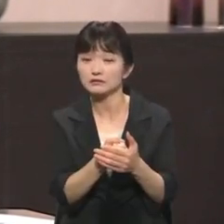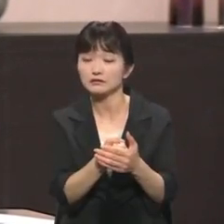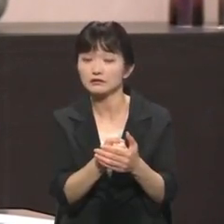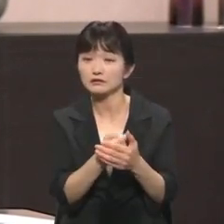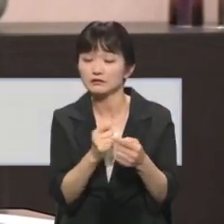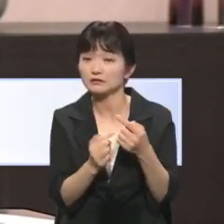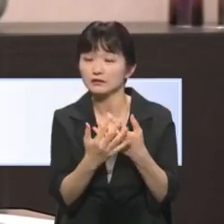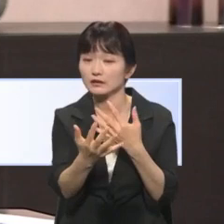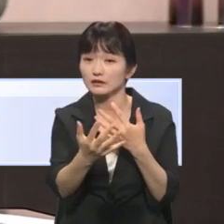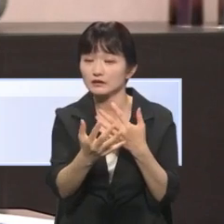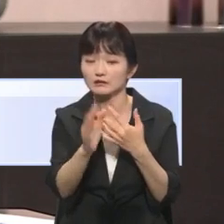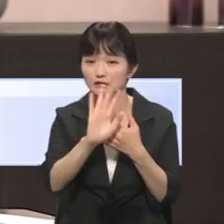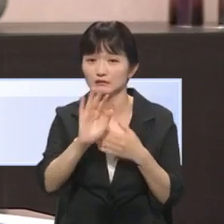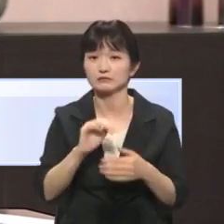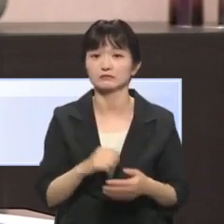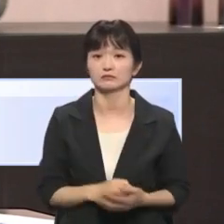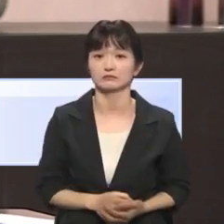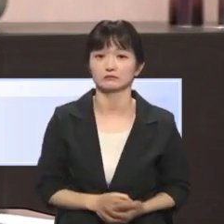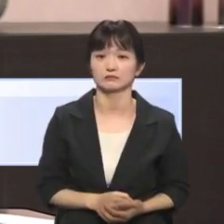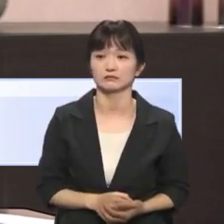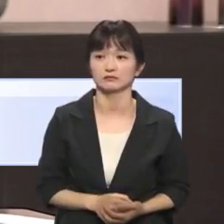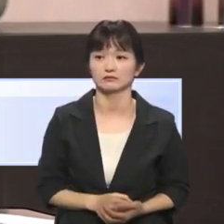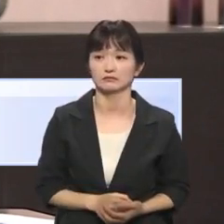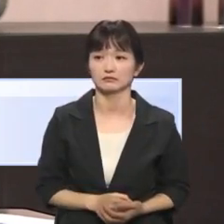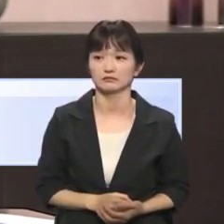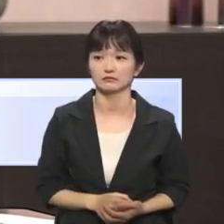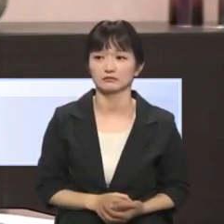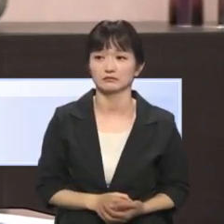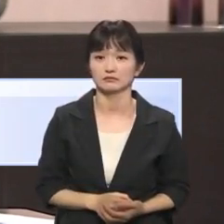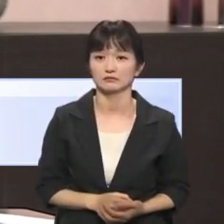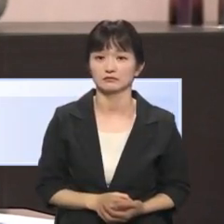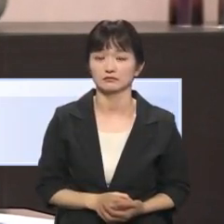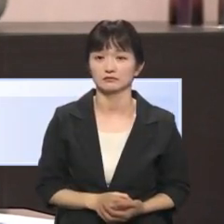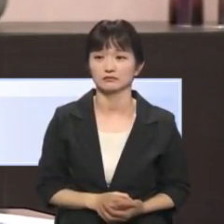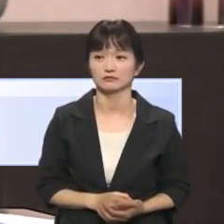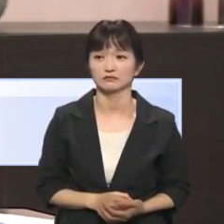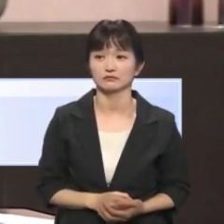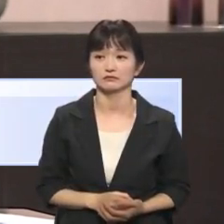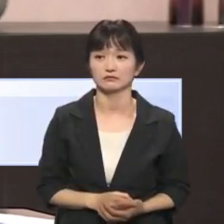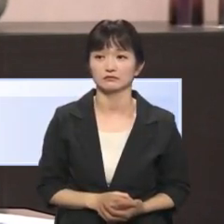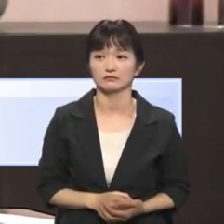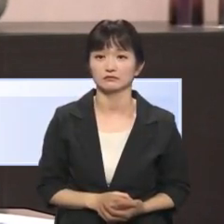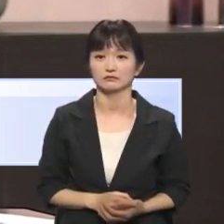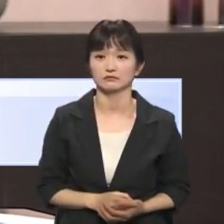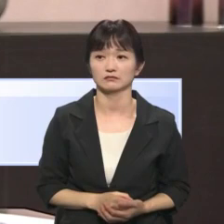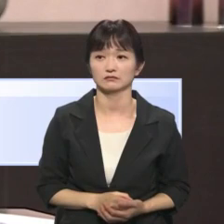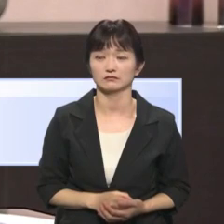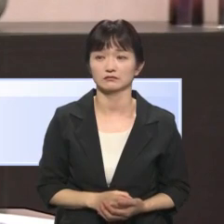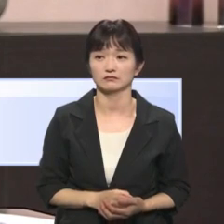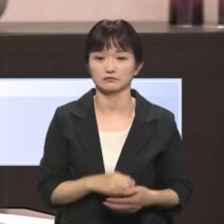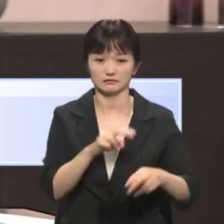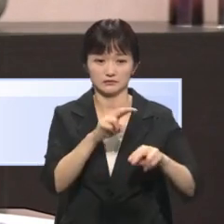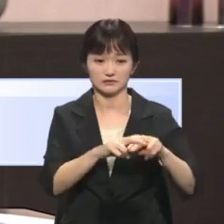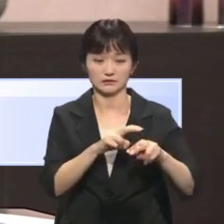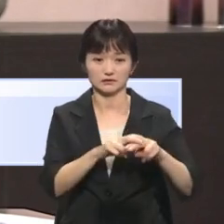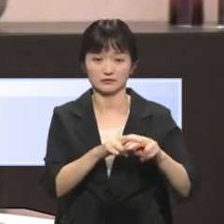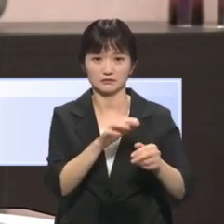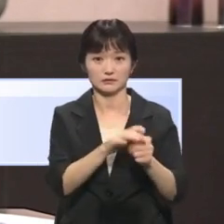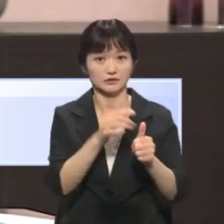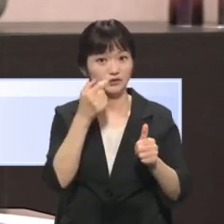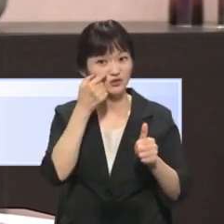대회가 아니잖아요 그런데도 불구하고 임기 60개월 중에 1/4이 지났거든요 지금